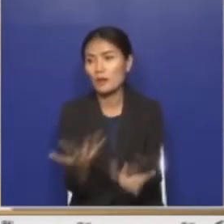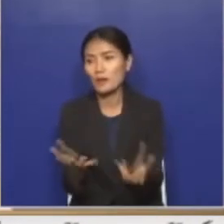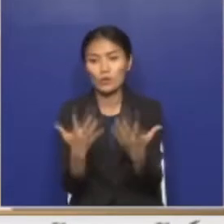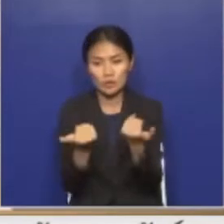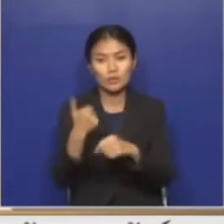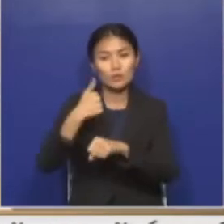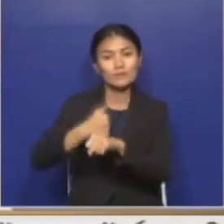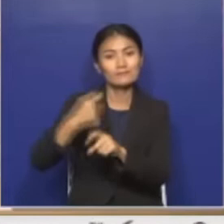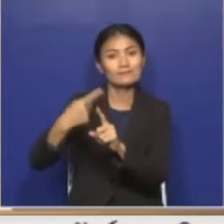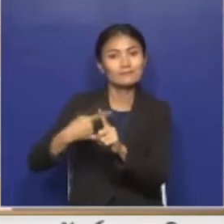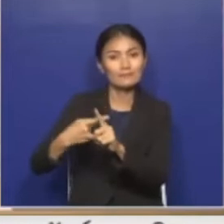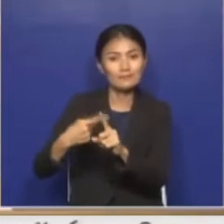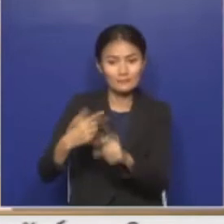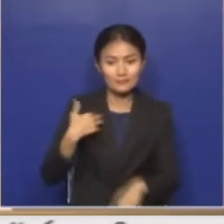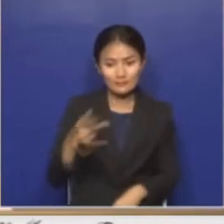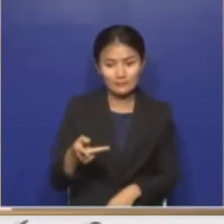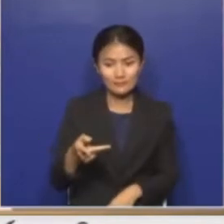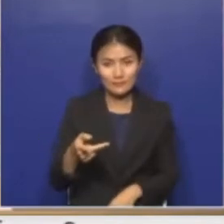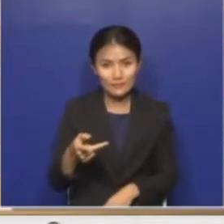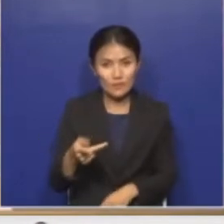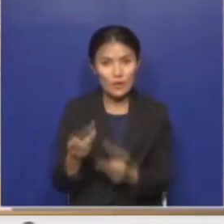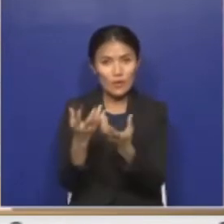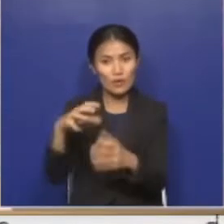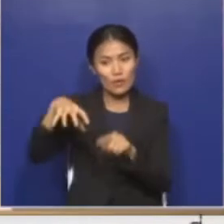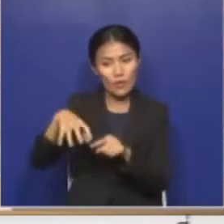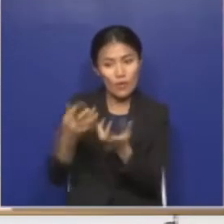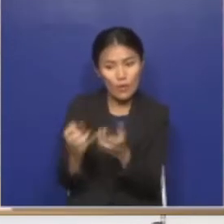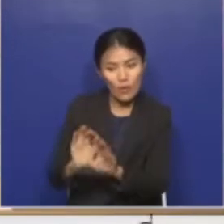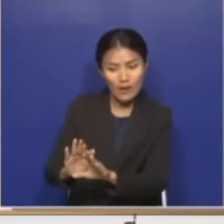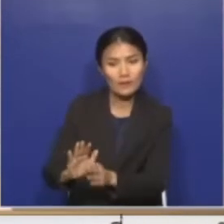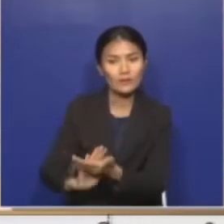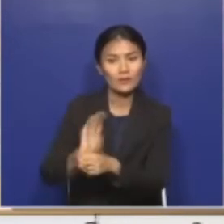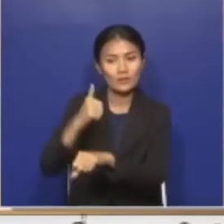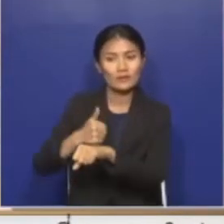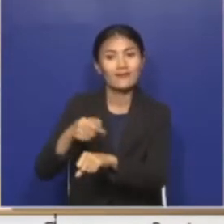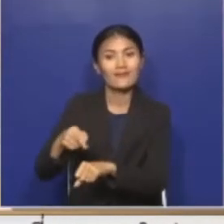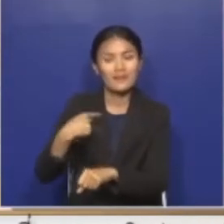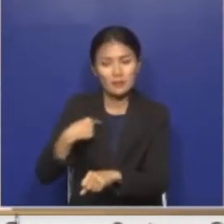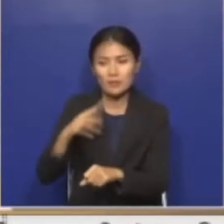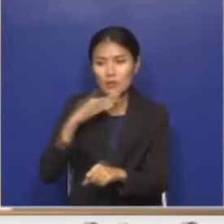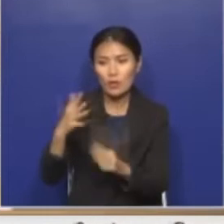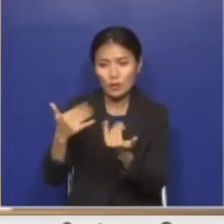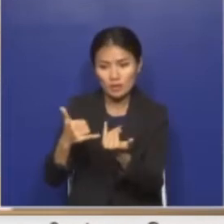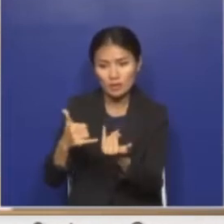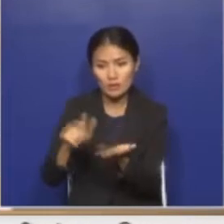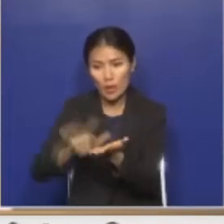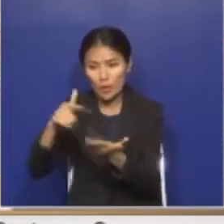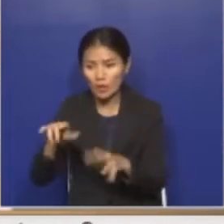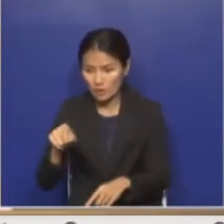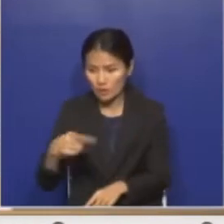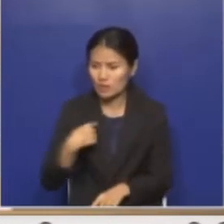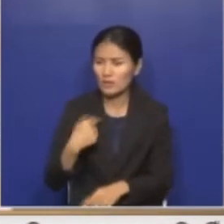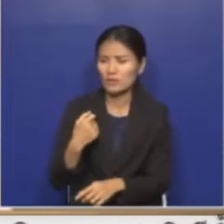เนี่ยคนที่ออกไปเนี่ยคงไม่สามารถทำคนเดียวได้เหรอครับมันต้องมีเจ้าหน้าที่ออกคำสอนที่เกี่ยวข้องอีกหลายคน